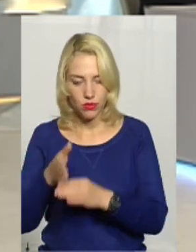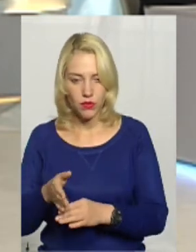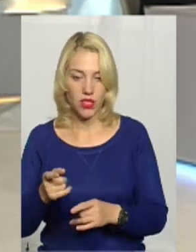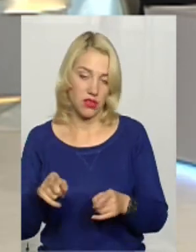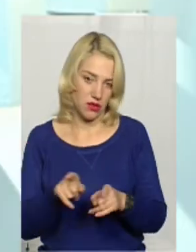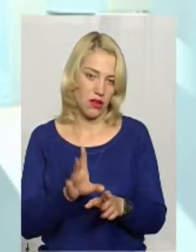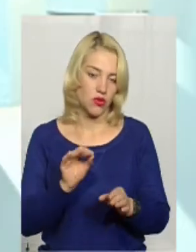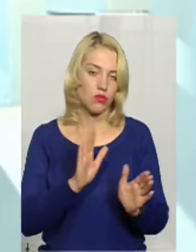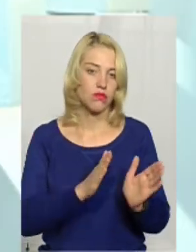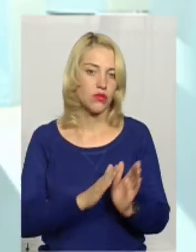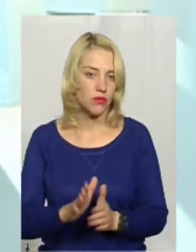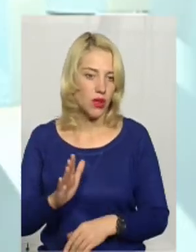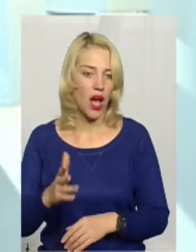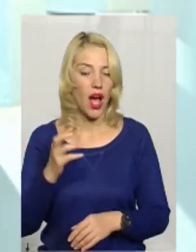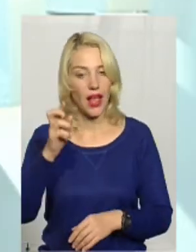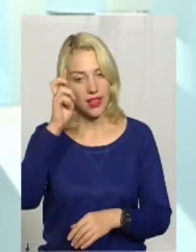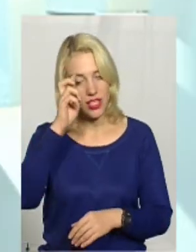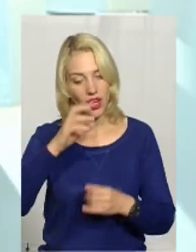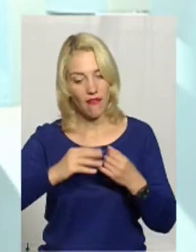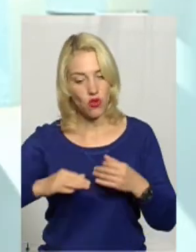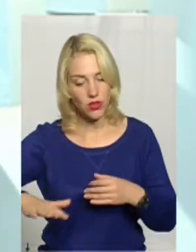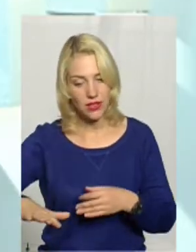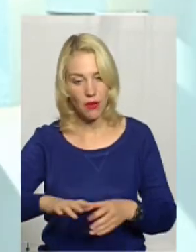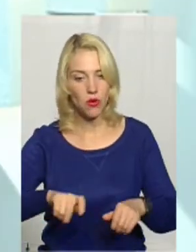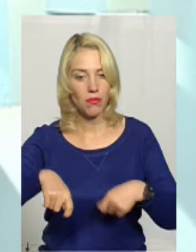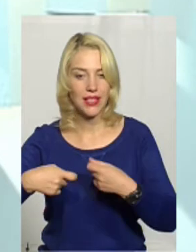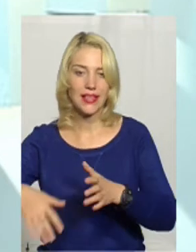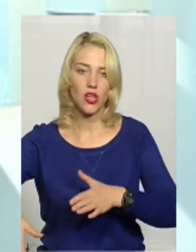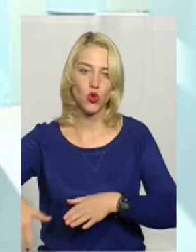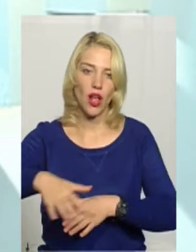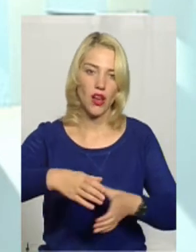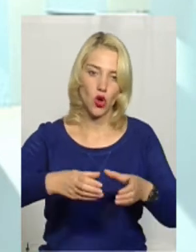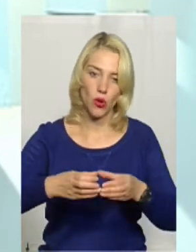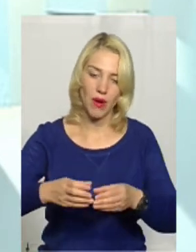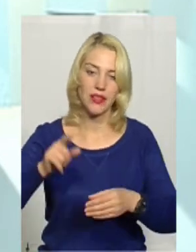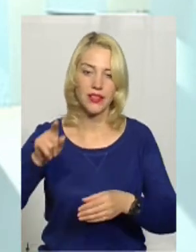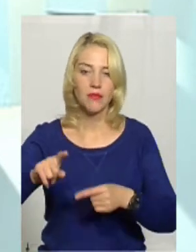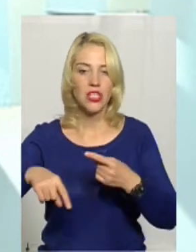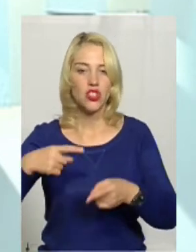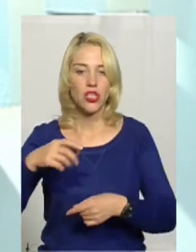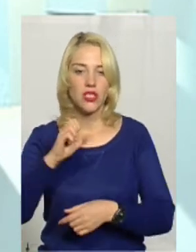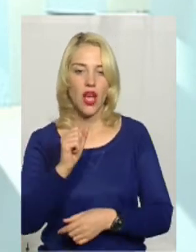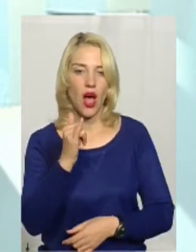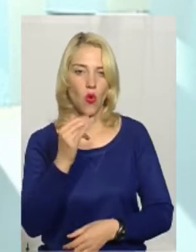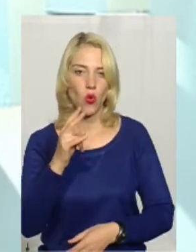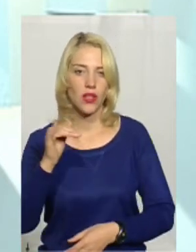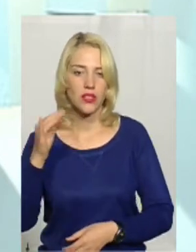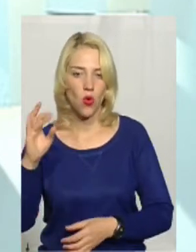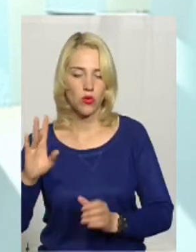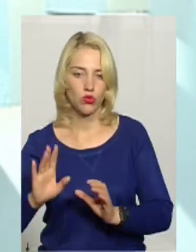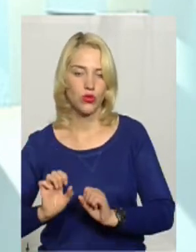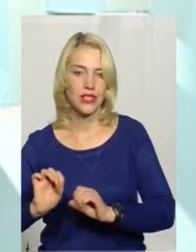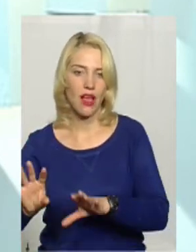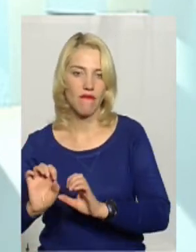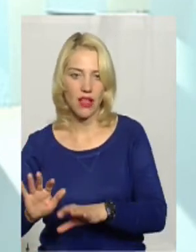стає на свої місця. А от державну землю передайте в територіальні громади, хай вони їх через аукціони здають в оренду. Будуть фермери купляти